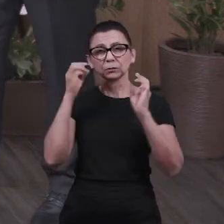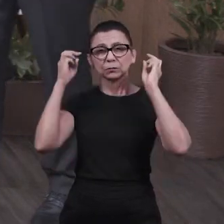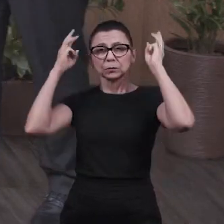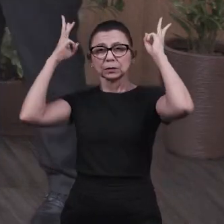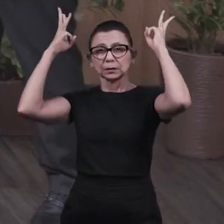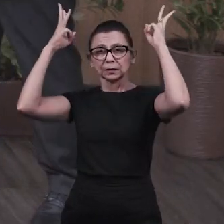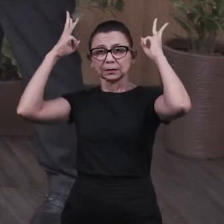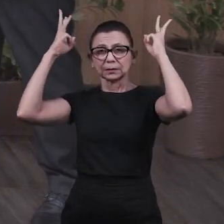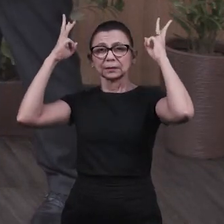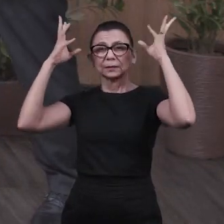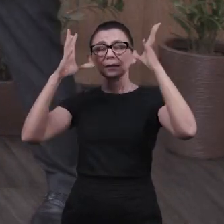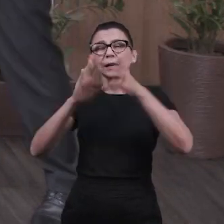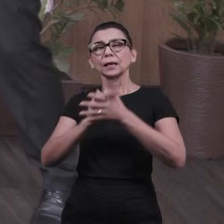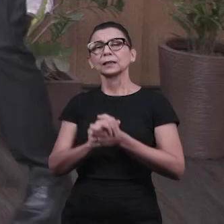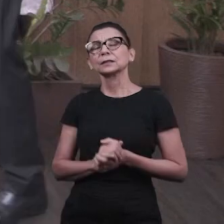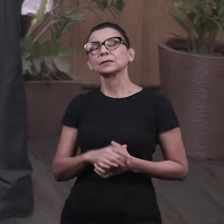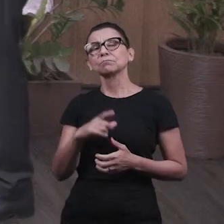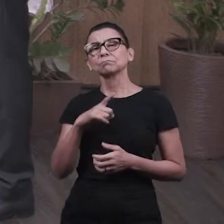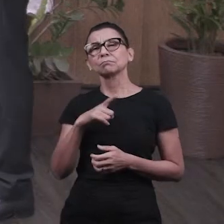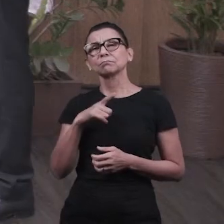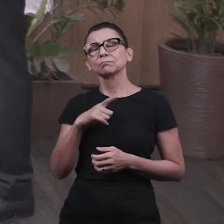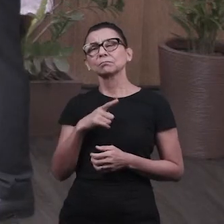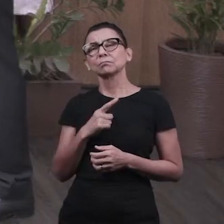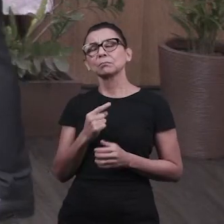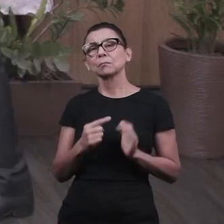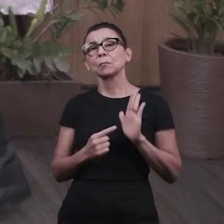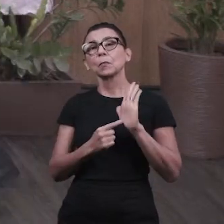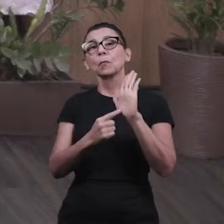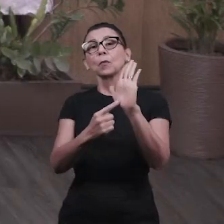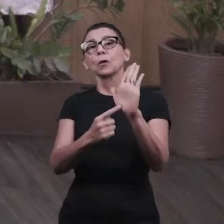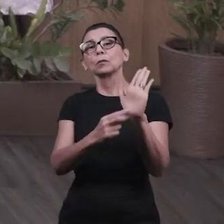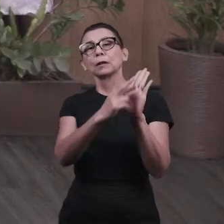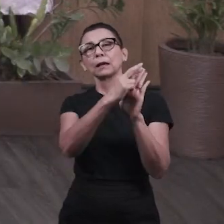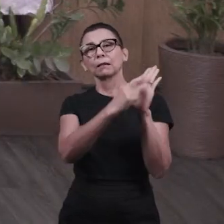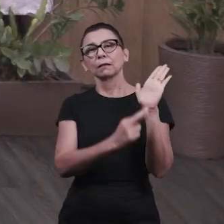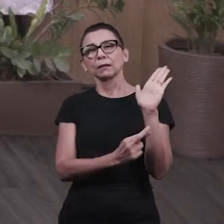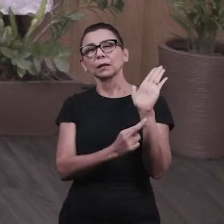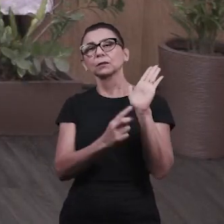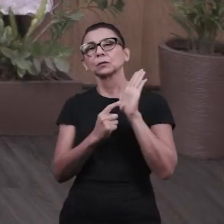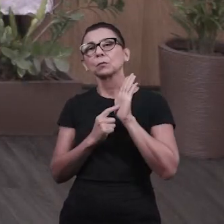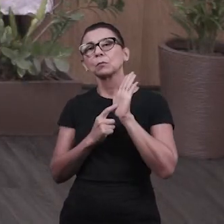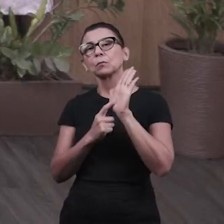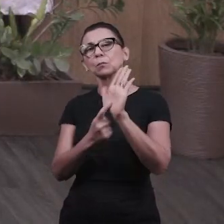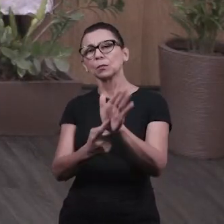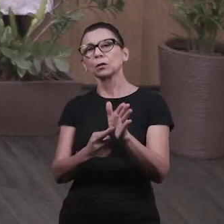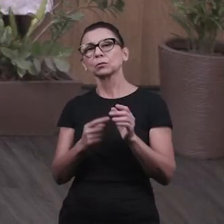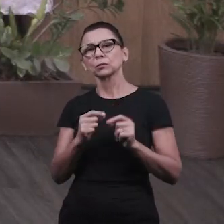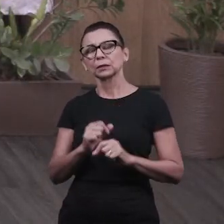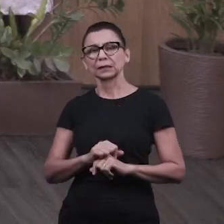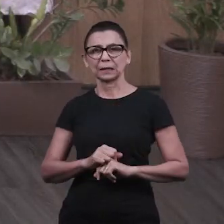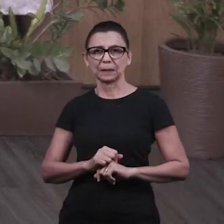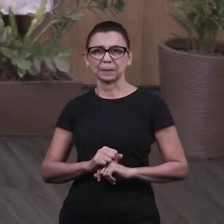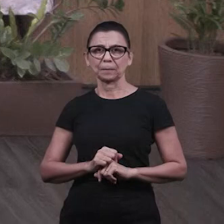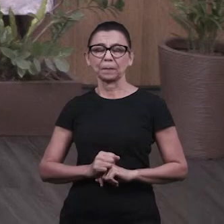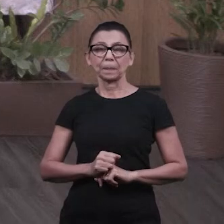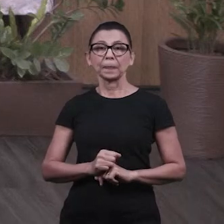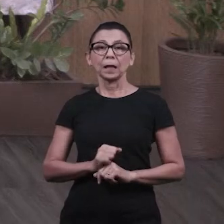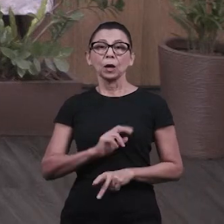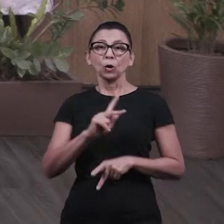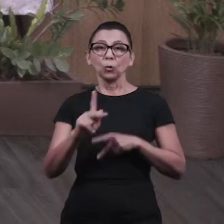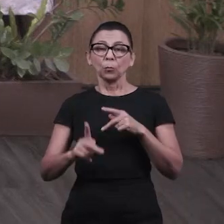donc la carte de la région, donc qui montre qu'après beaucoup d'années de souffrance en Égypte, le